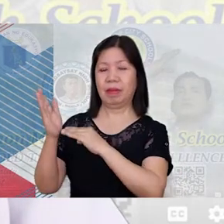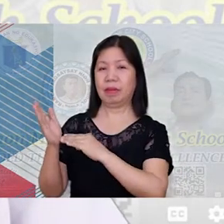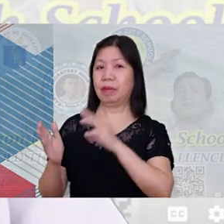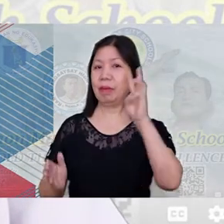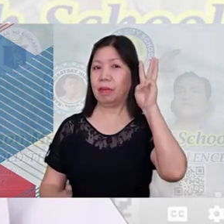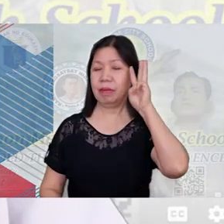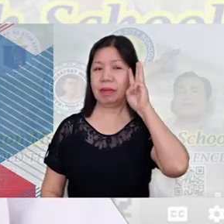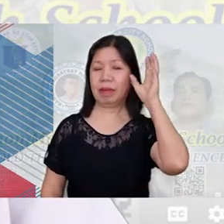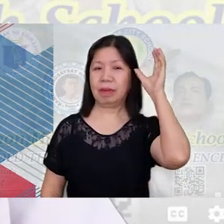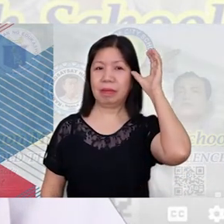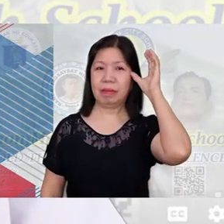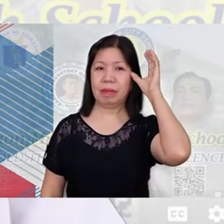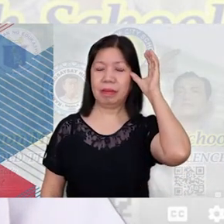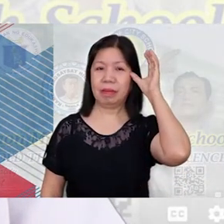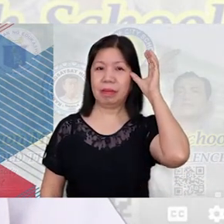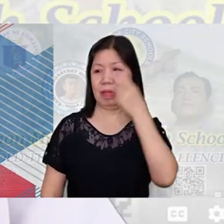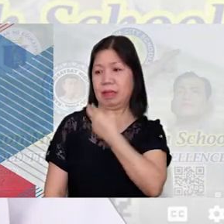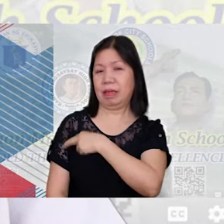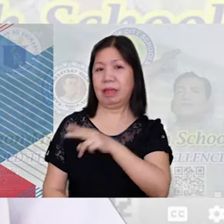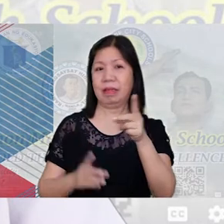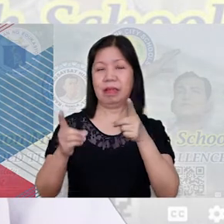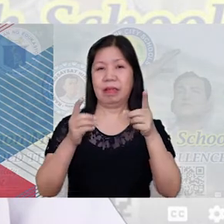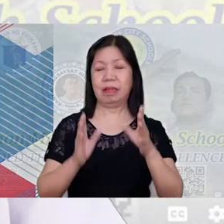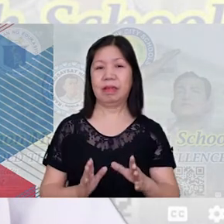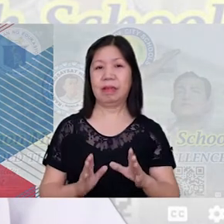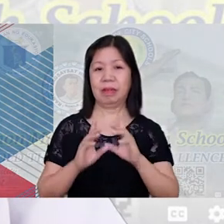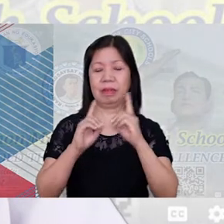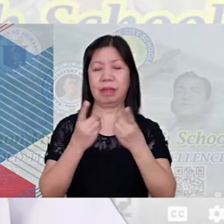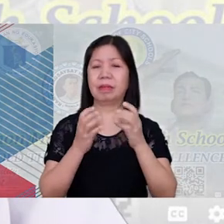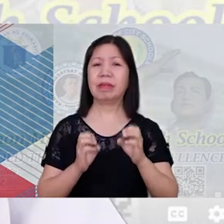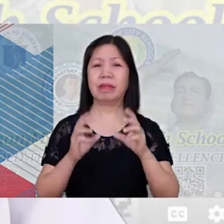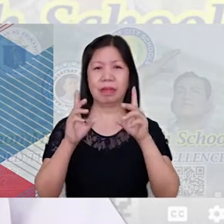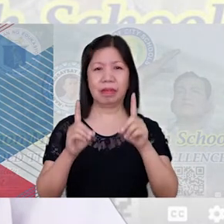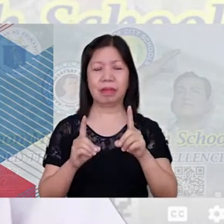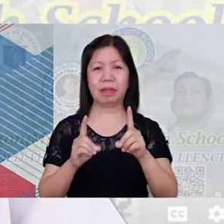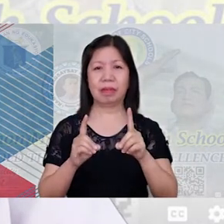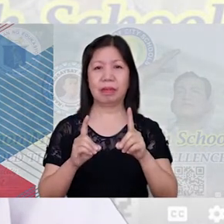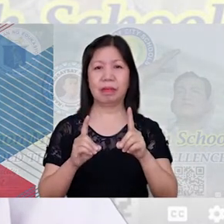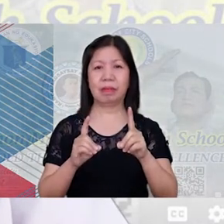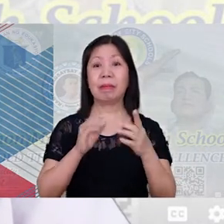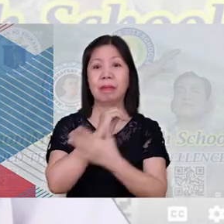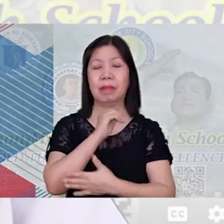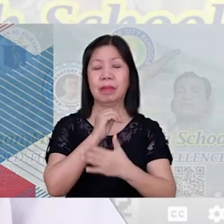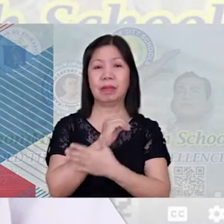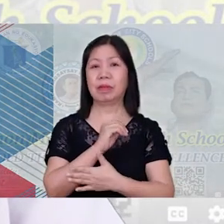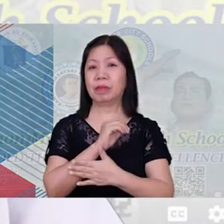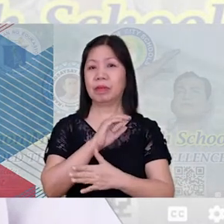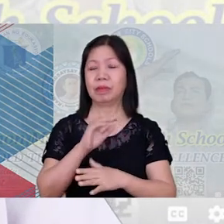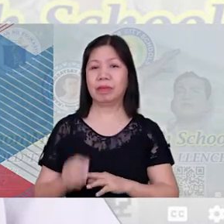Dr. Wilfredo E. Cabral, panrehiyong direktor ng kagawaran ng edukasyon, pambansang punong